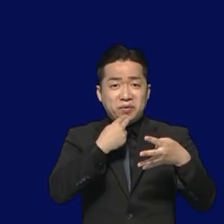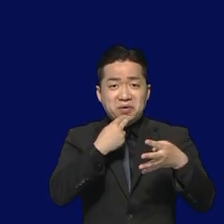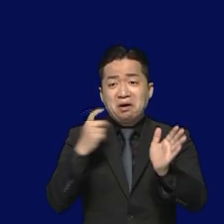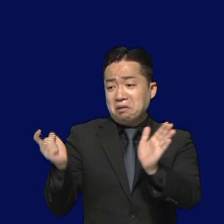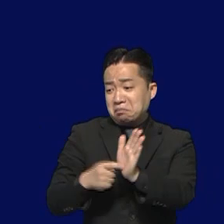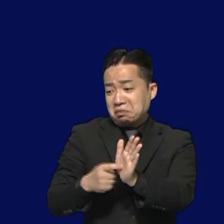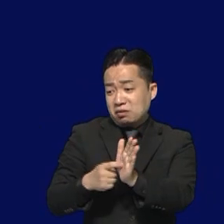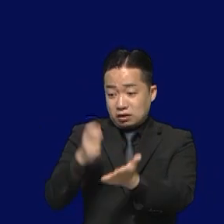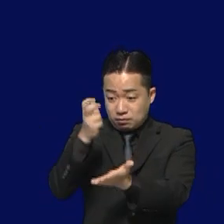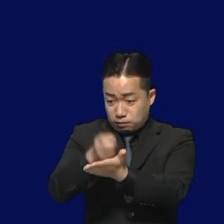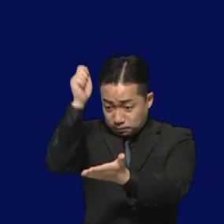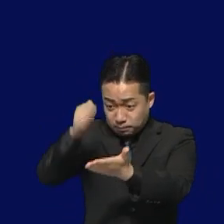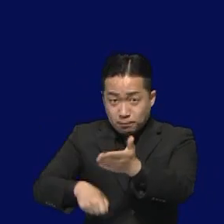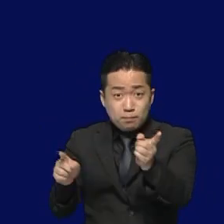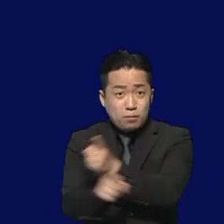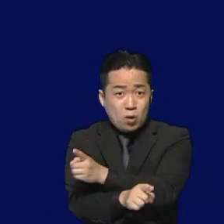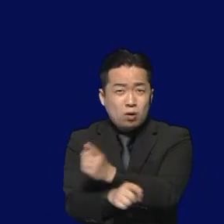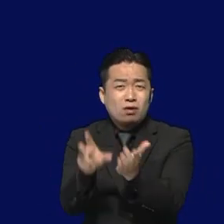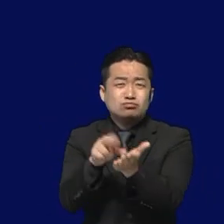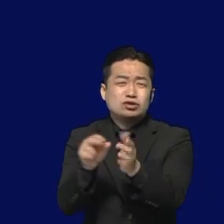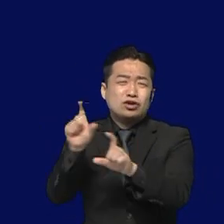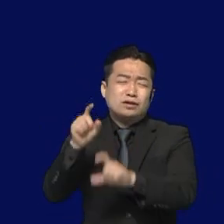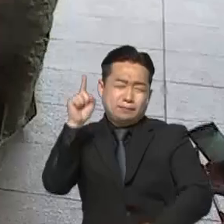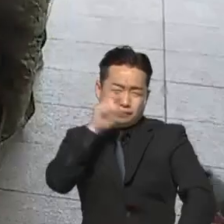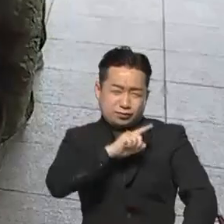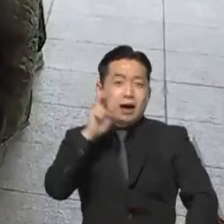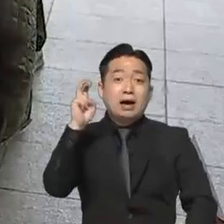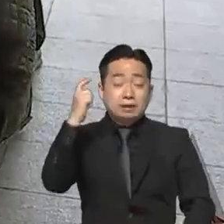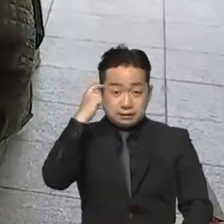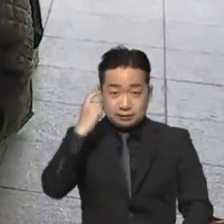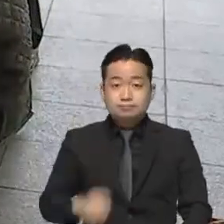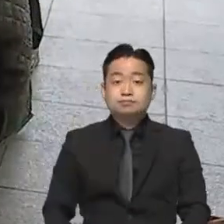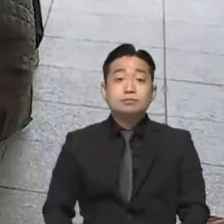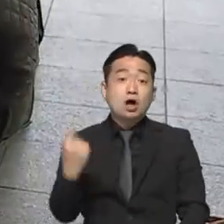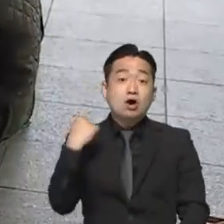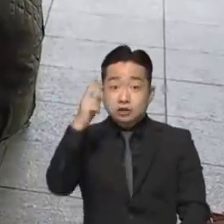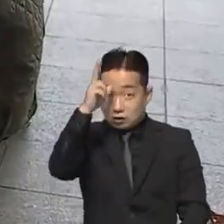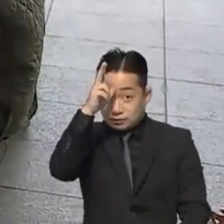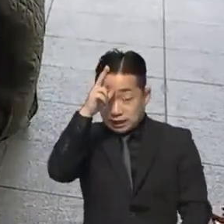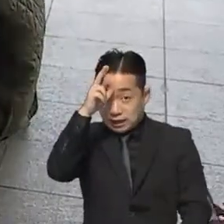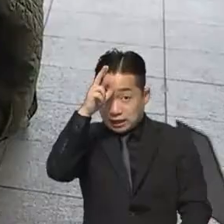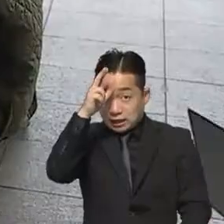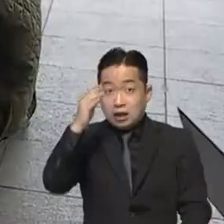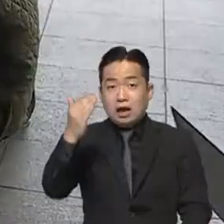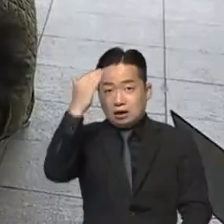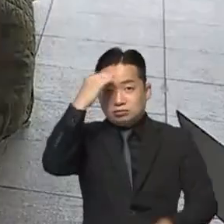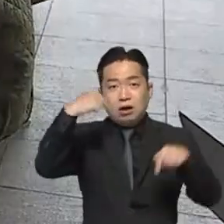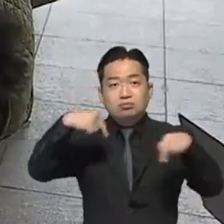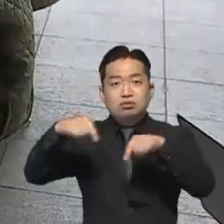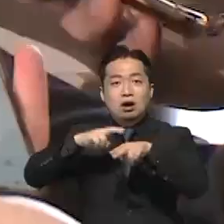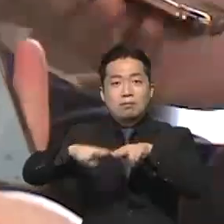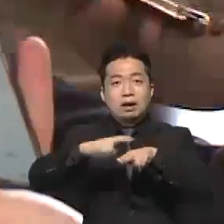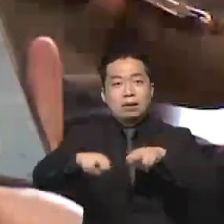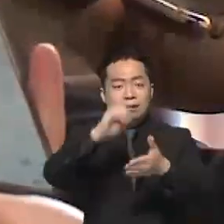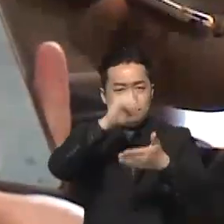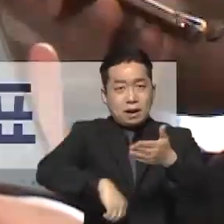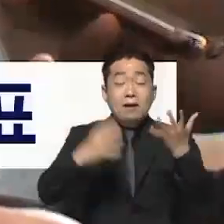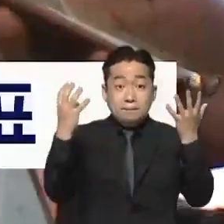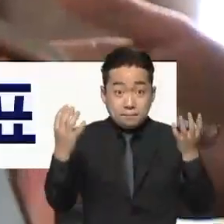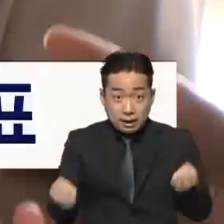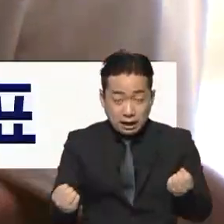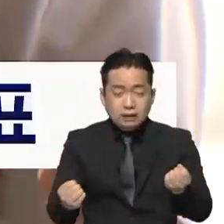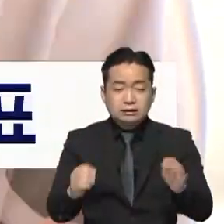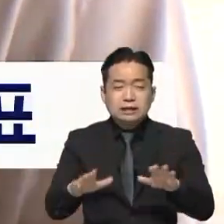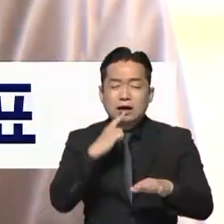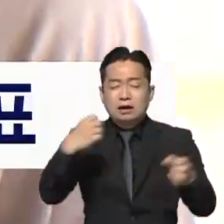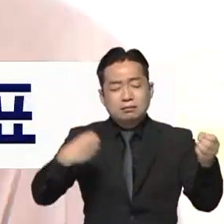문제점들이 심각하게 악화할 걸로 우려된다고 밝혔습니다. 어제 검찰 수뇌부의 집단사표 등 반발에도 여러 의견을 듣고